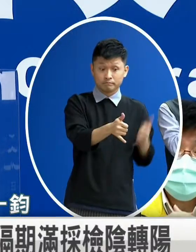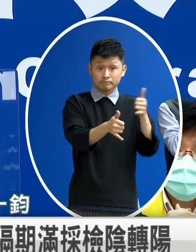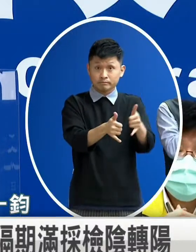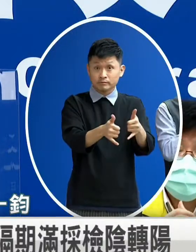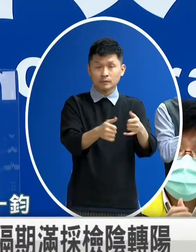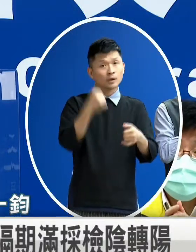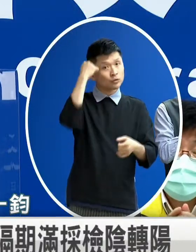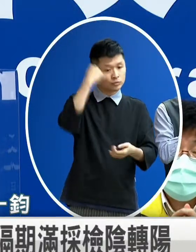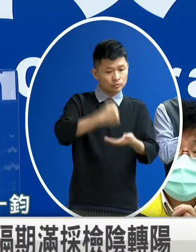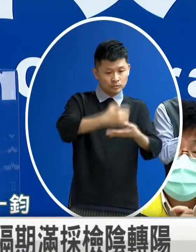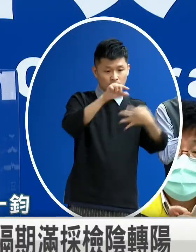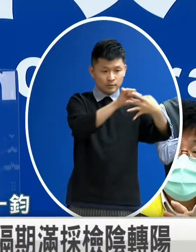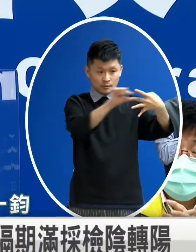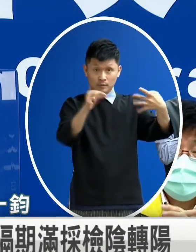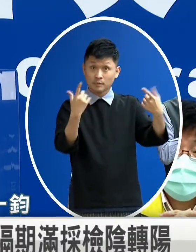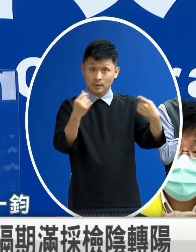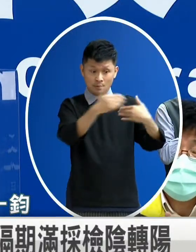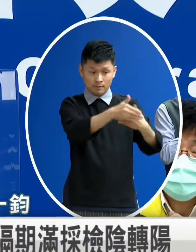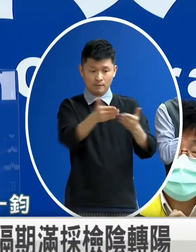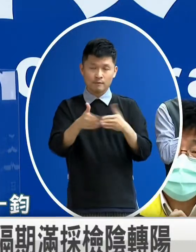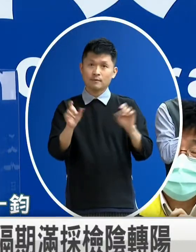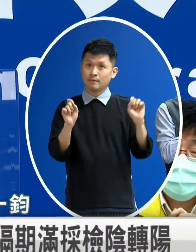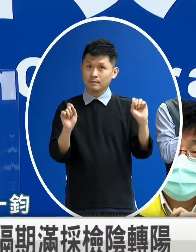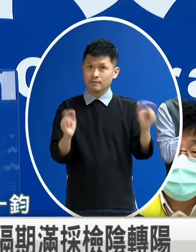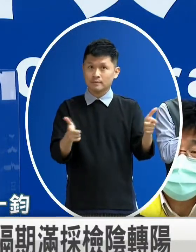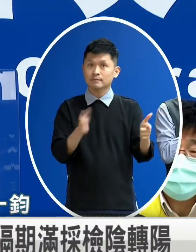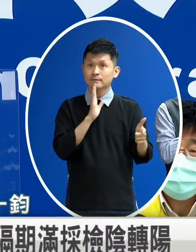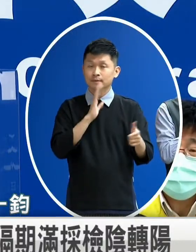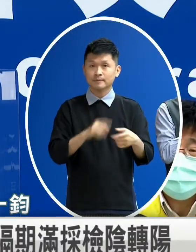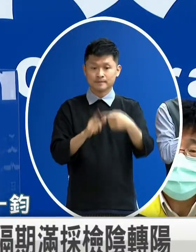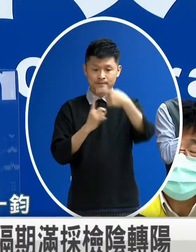住在同楼层不同的房间，另外在这个